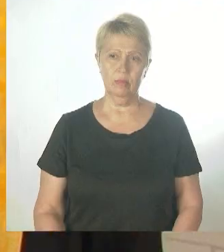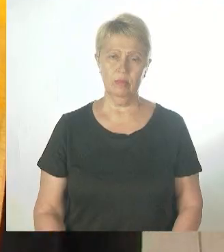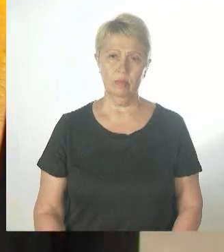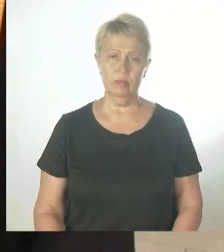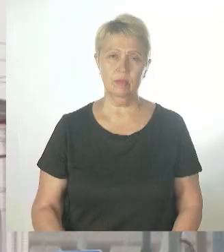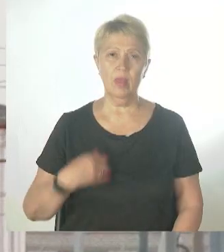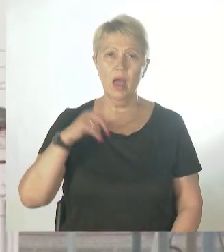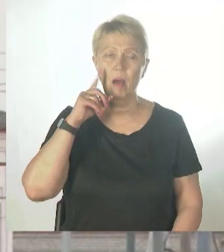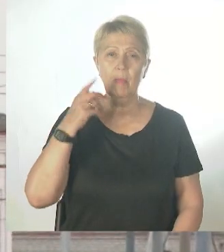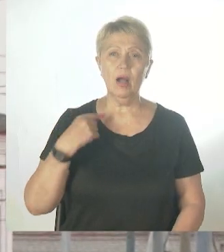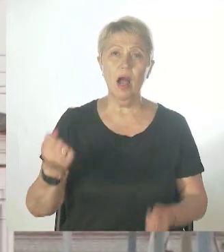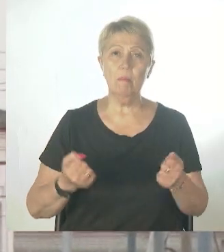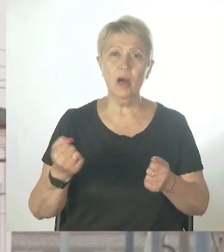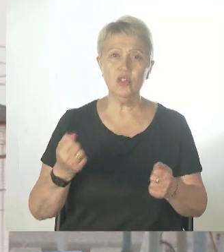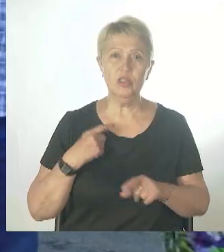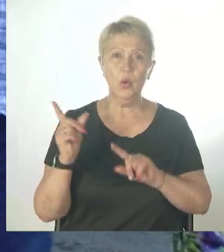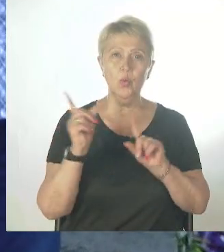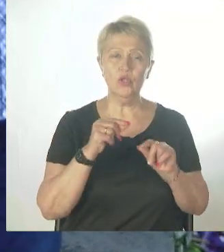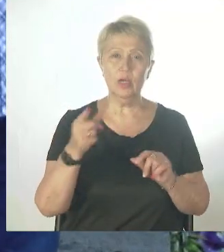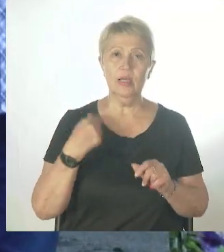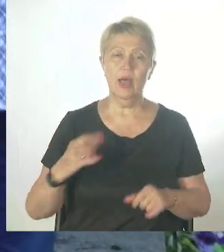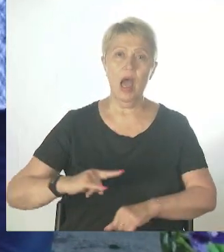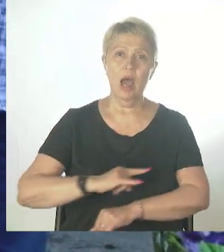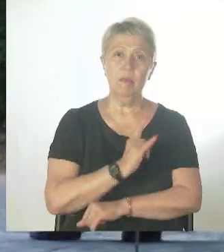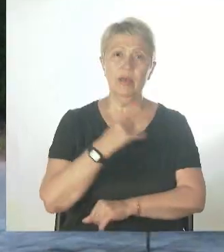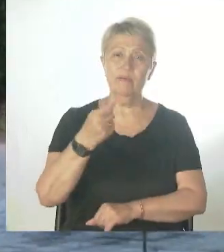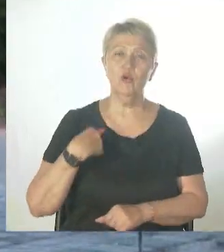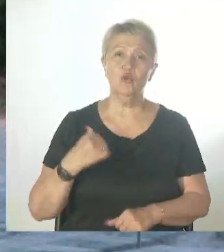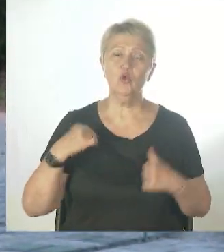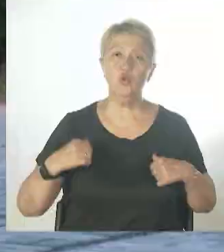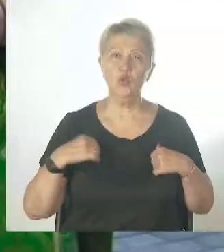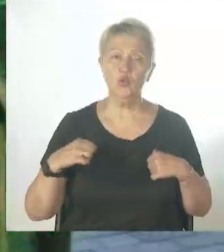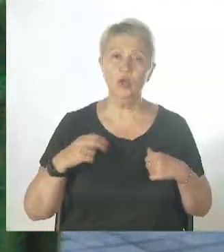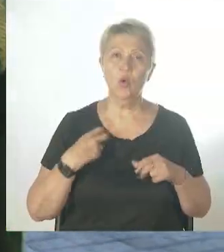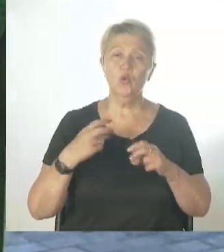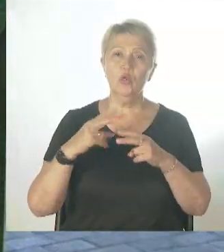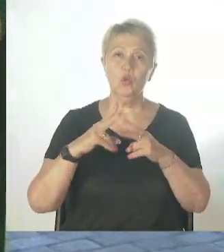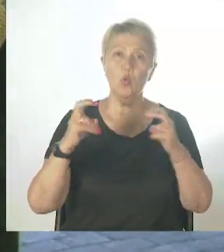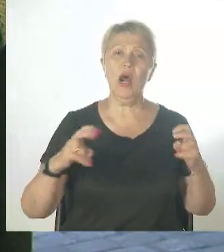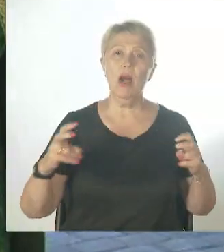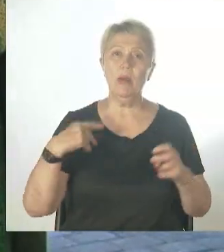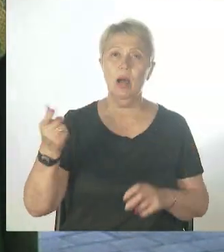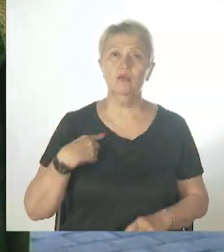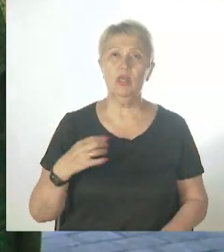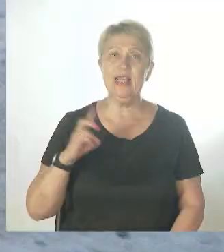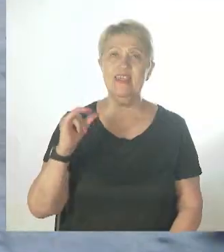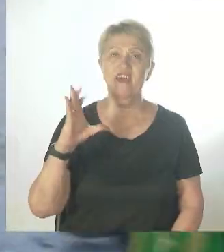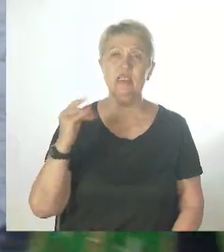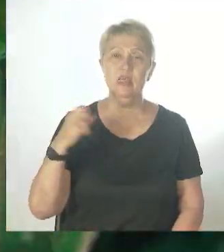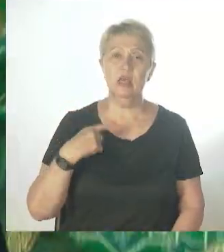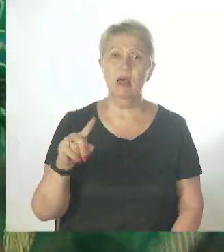Пока машина с ковчегом едет из аэропорта, его уже ждут у храма Александра Невского. Он становится первой точкой